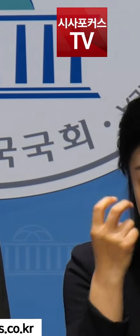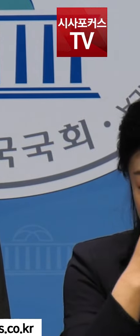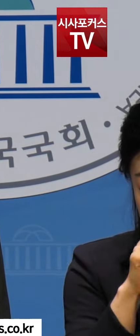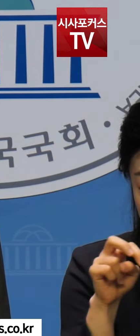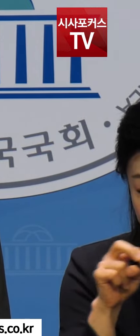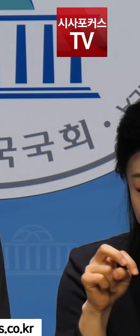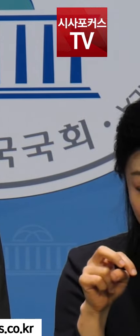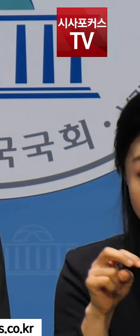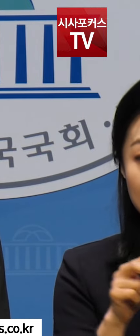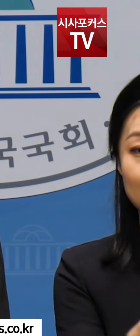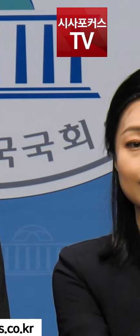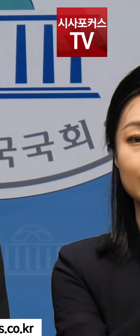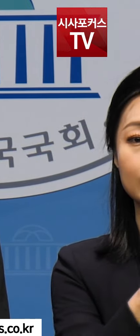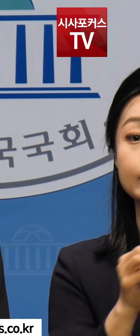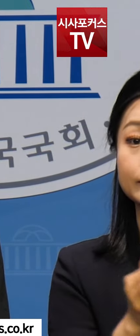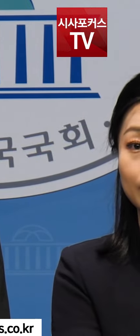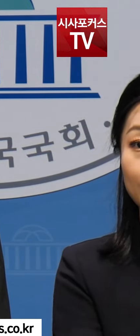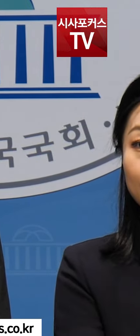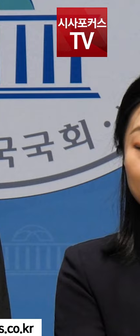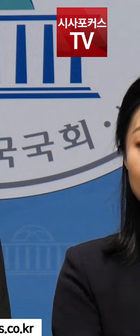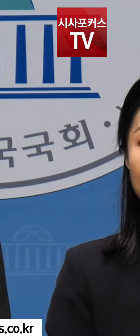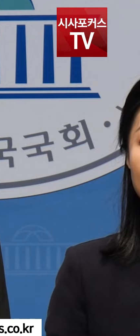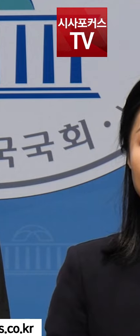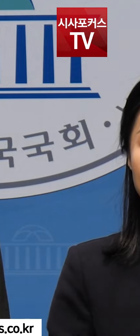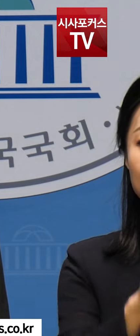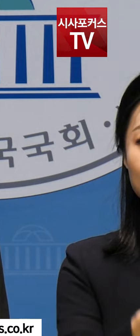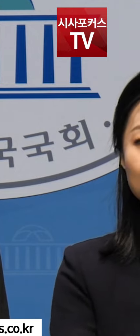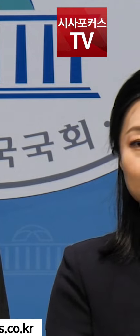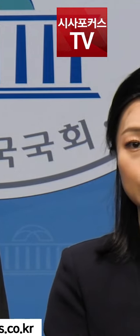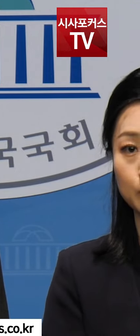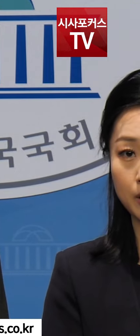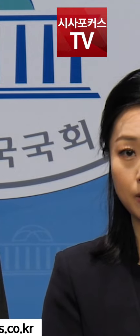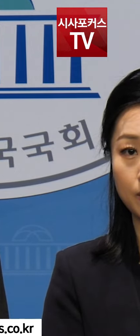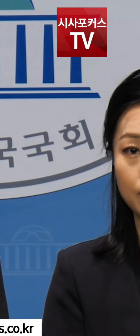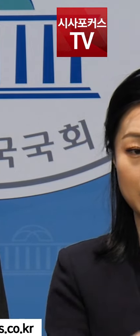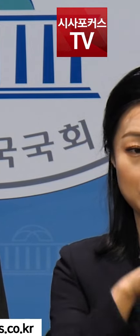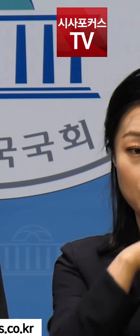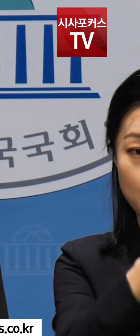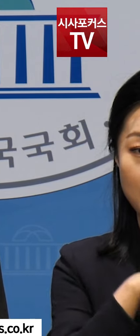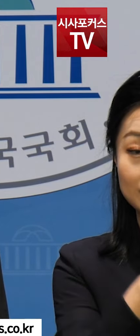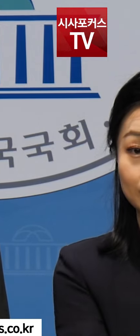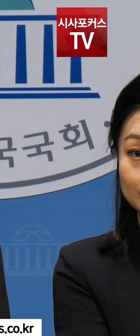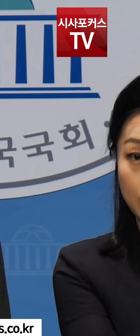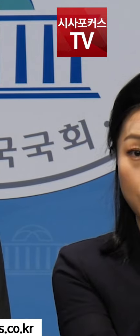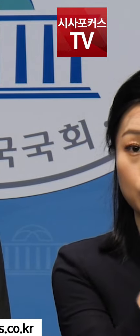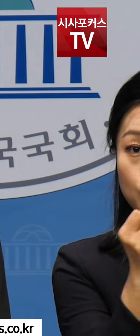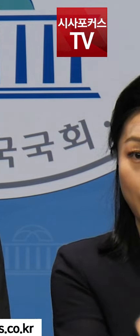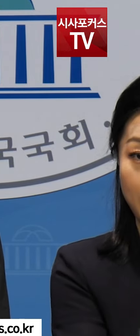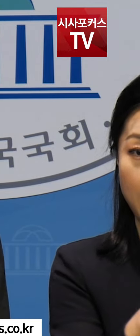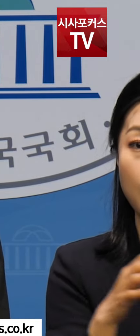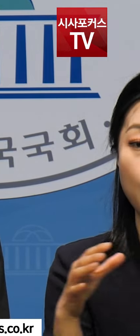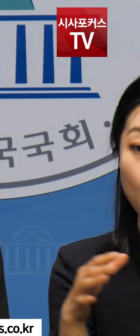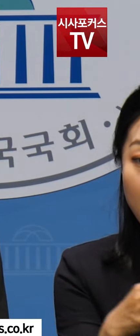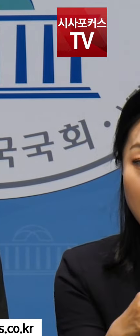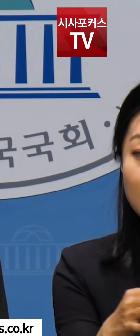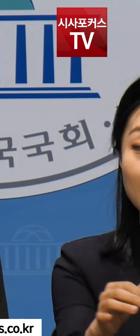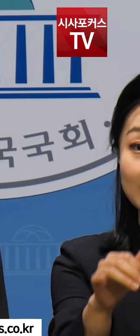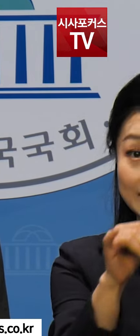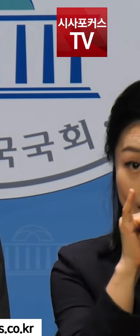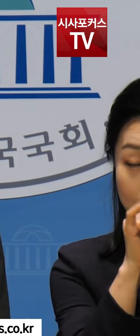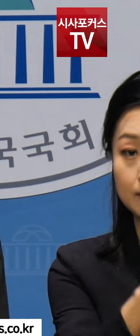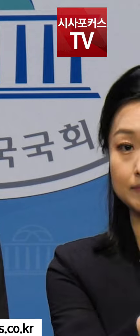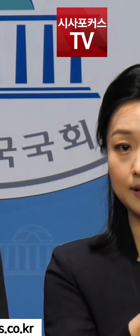사실이 새로 드러났습니다. 윤석열 대통령 명예훼손 사건 수사와 관련된 것이라고